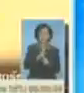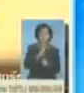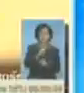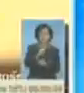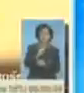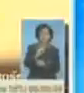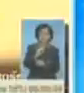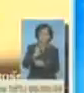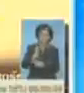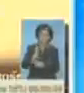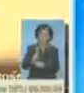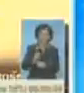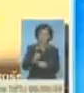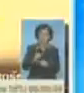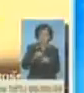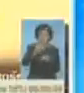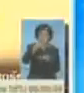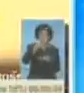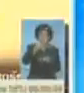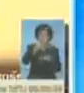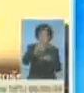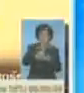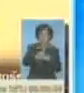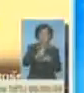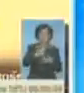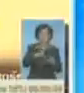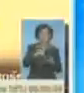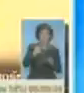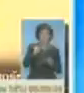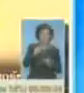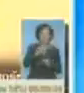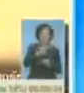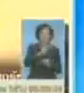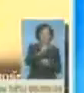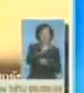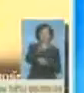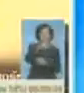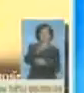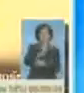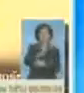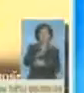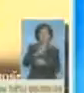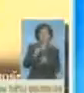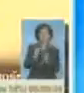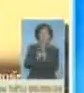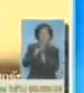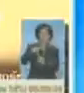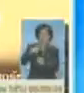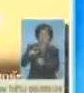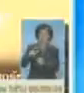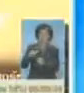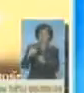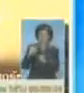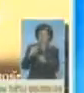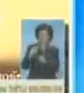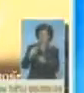เขาทำอยู่แล้ว ใช่นะฮะโอ้โหคุณเฉลิมต้องคิดว่าคนพวกนั้นเนี่ยฆ่าครูตายนะ ใช่